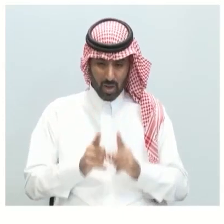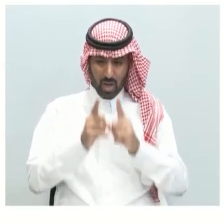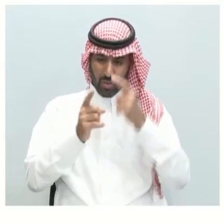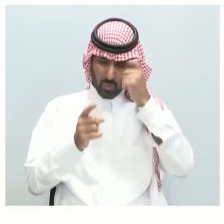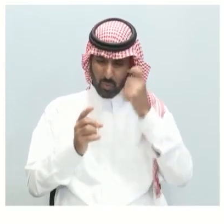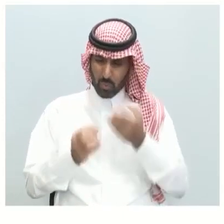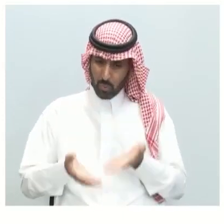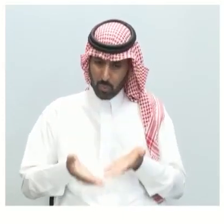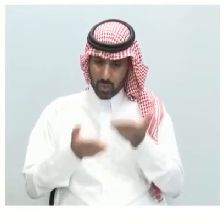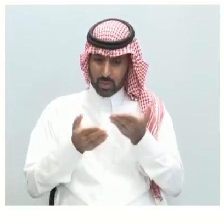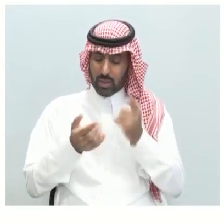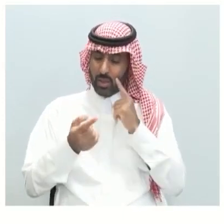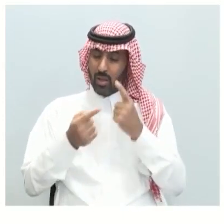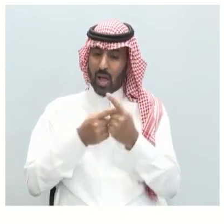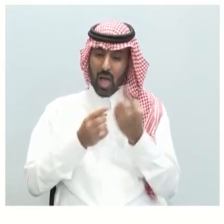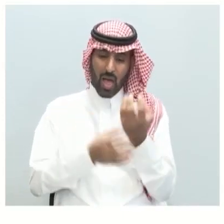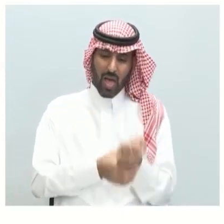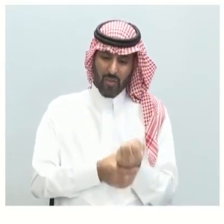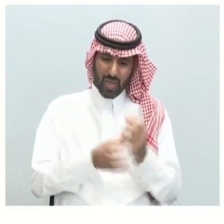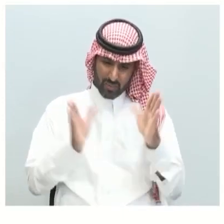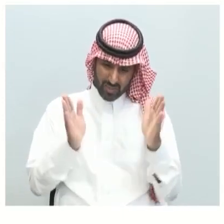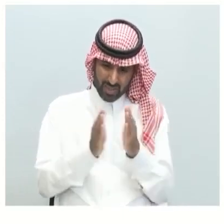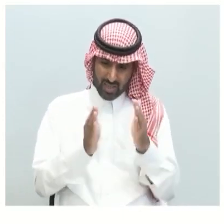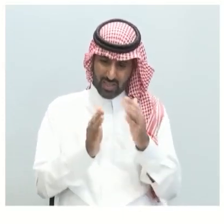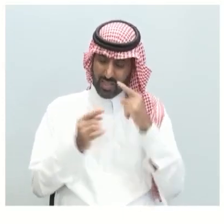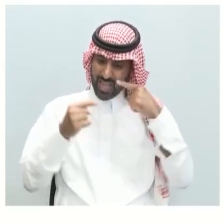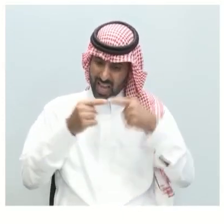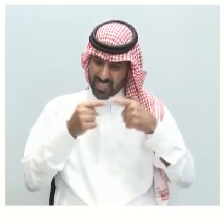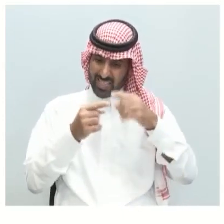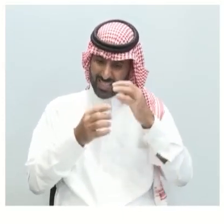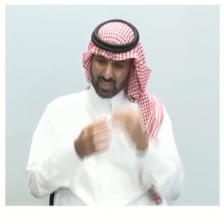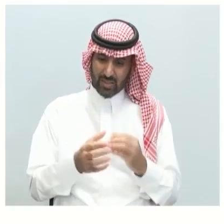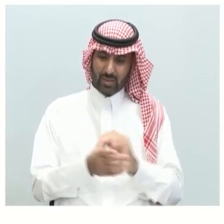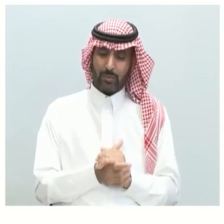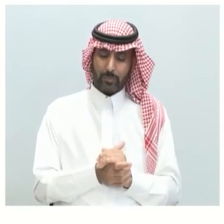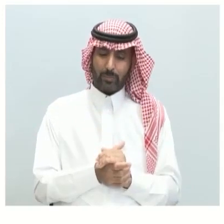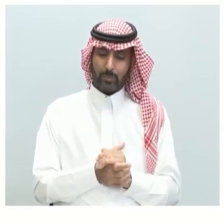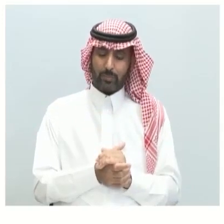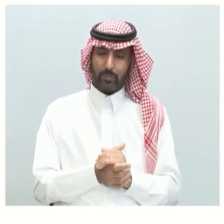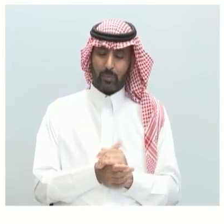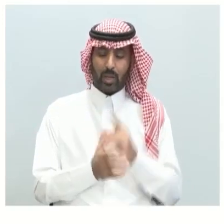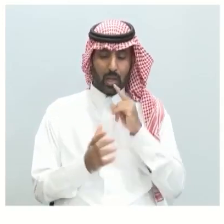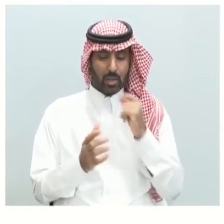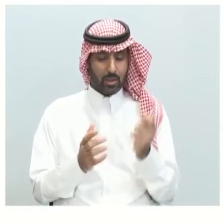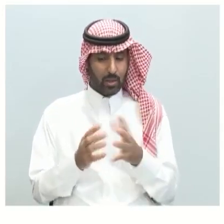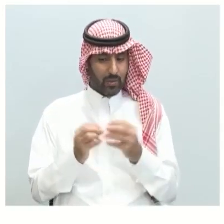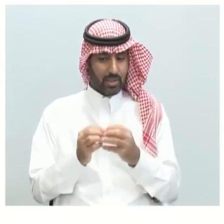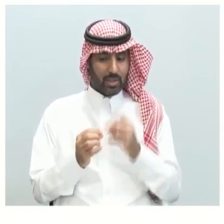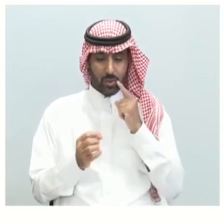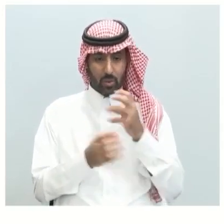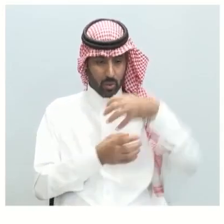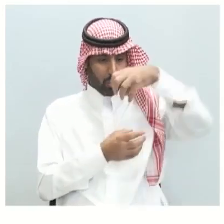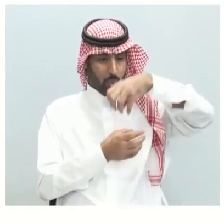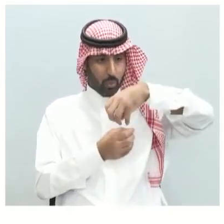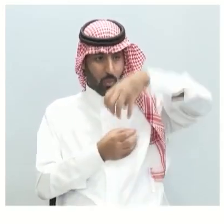الحراره ولكن يتناسب الضغط الحجم مع بعضهم البعض عكسيه حلل اطلق بالون